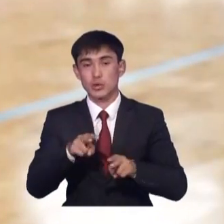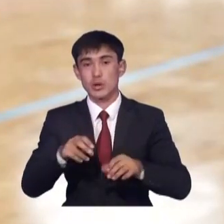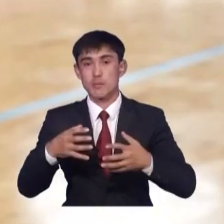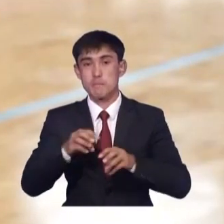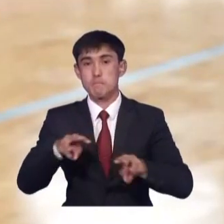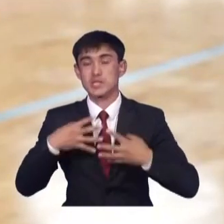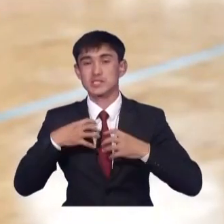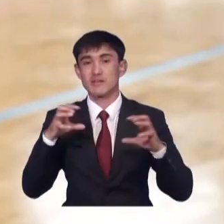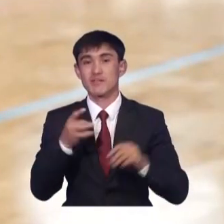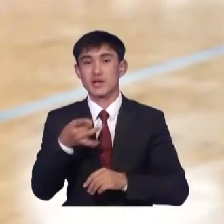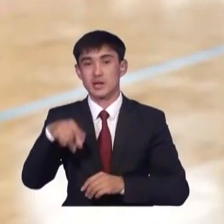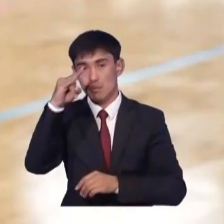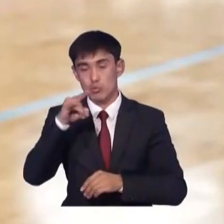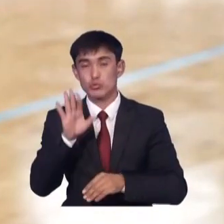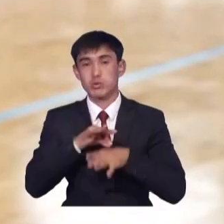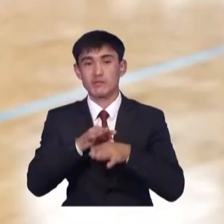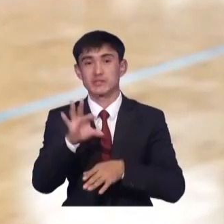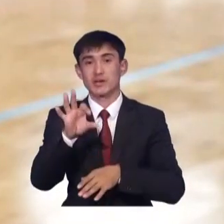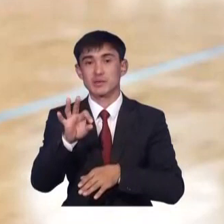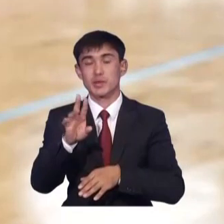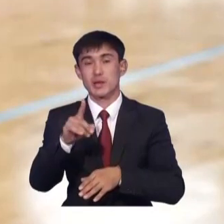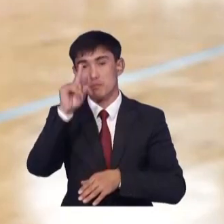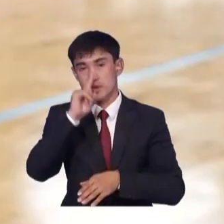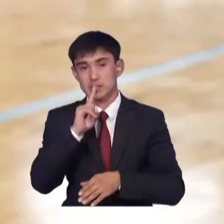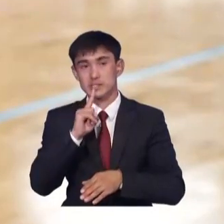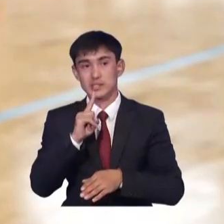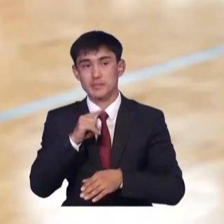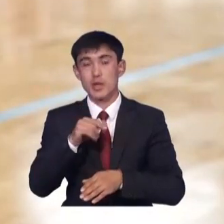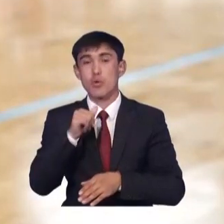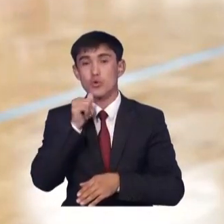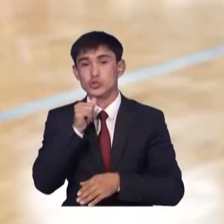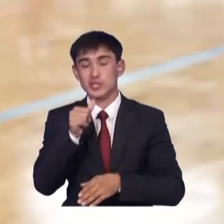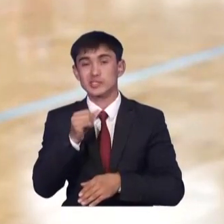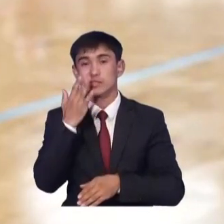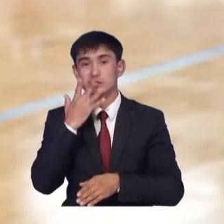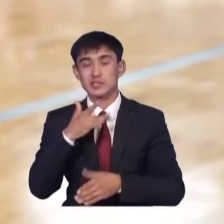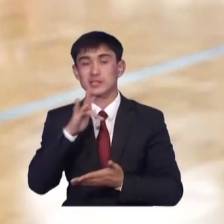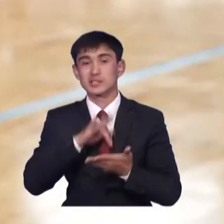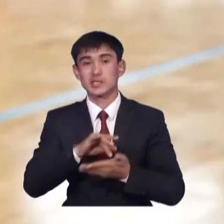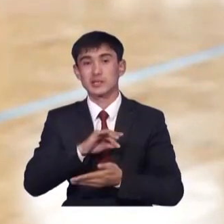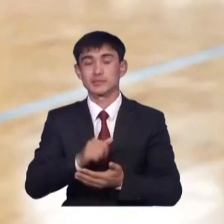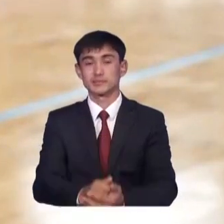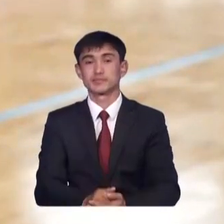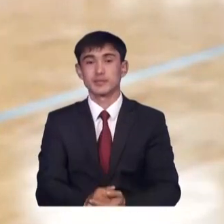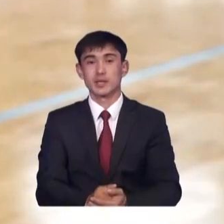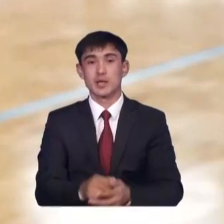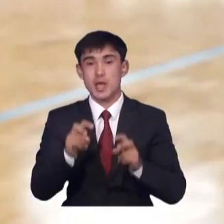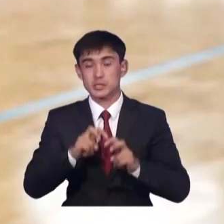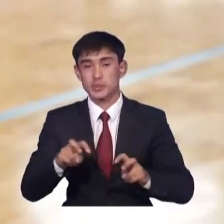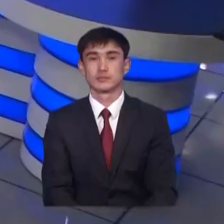Минздрава РК будет проводиться в октябре месяце на базе Кустанайского национального центра